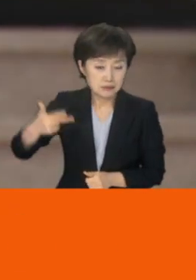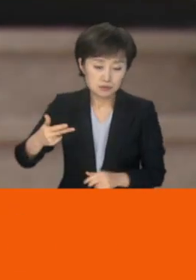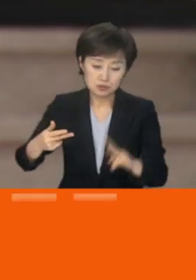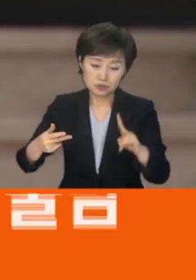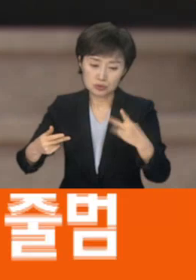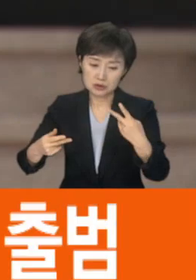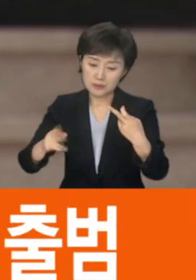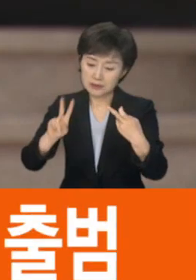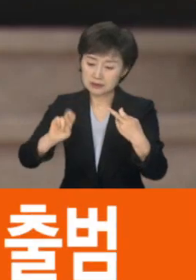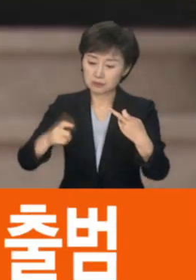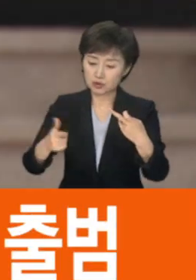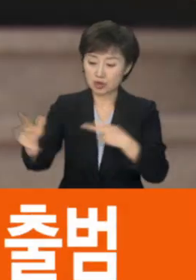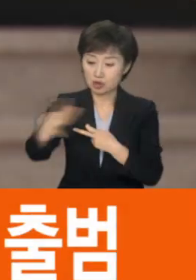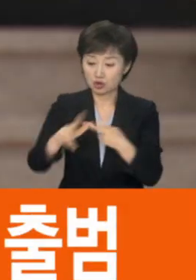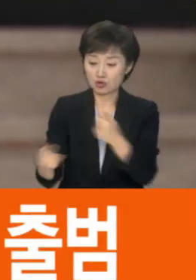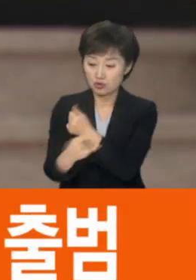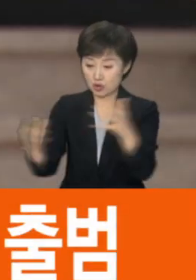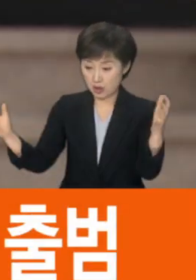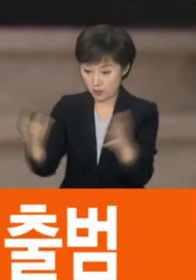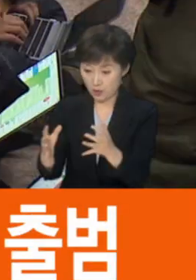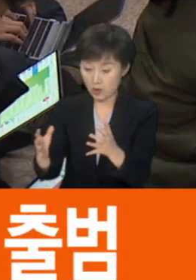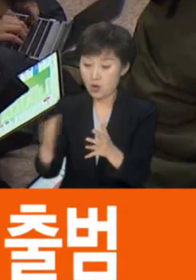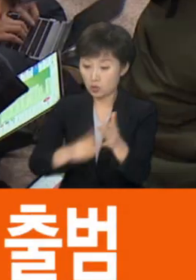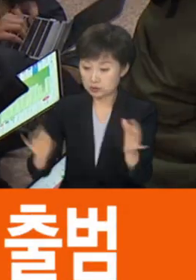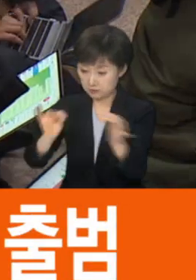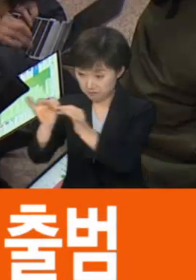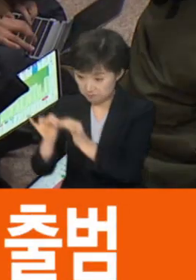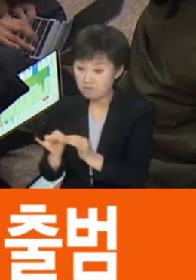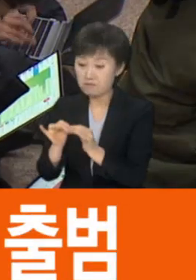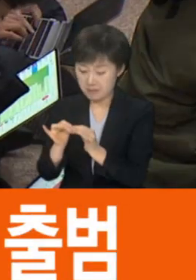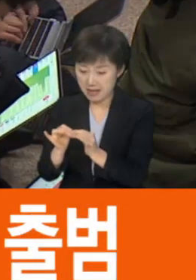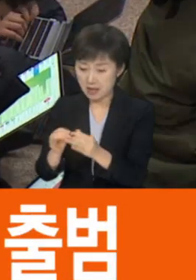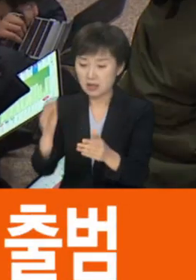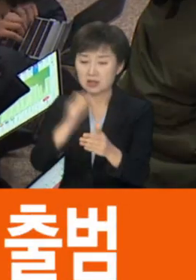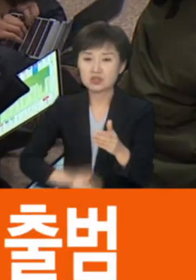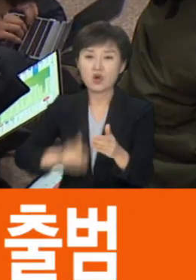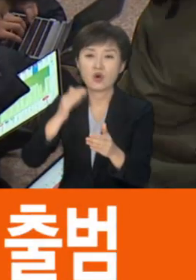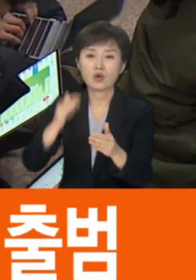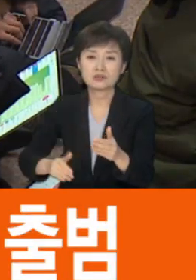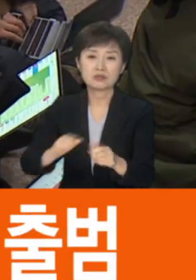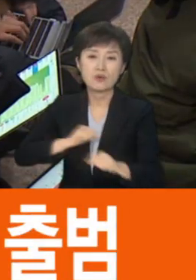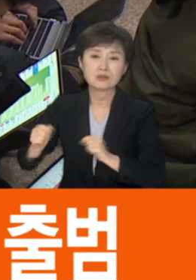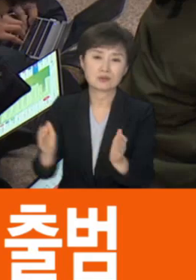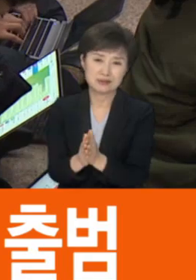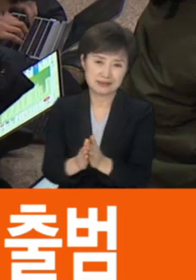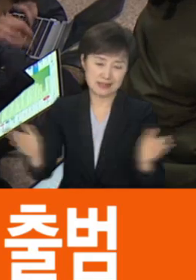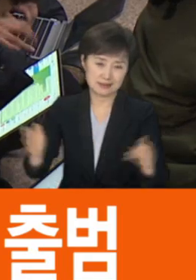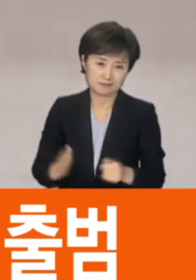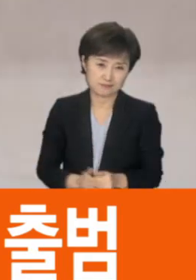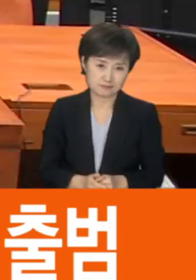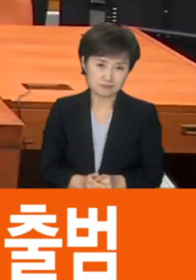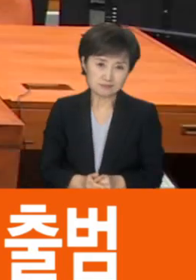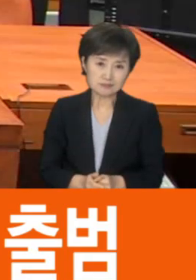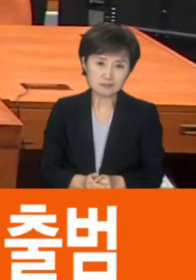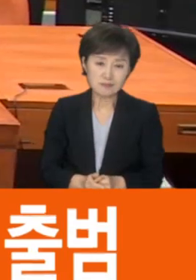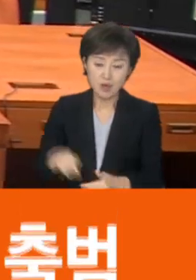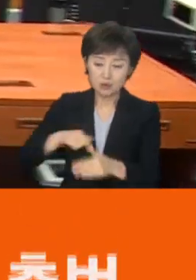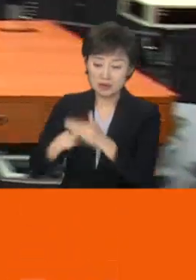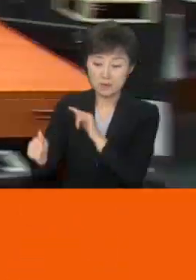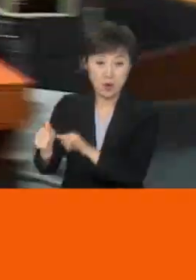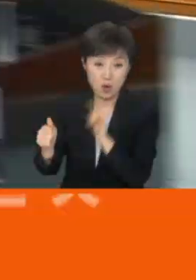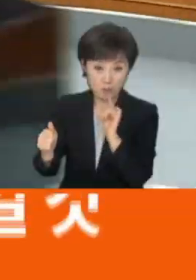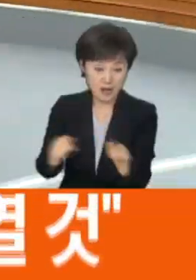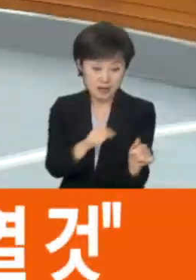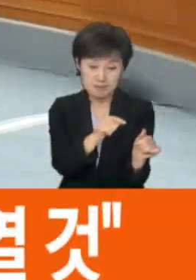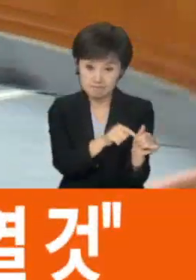26일 전국위에서 공식 의결 절차를 밟으면 당은 정식으로 한동훈 비대위 체제로 전환됩니다. 윤재옥 원내대표는 한